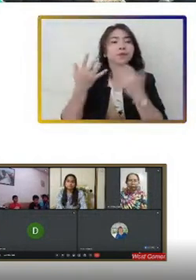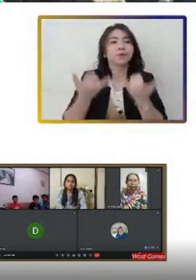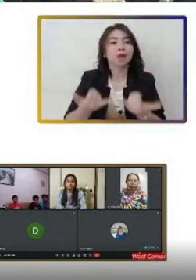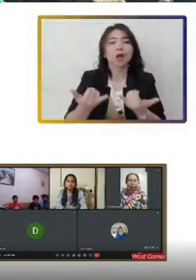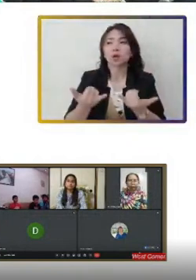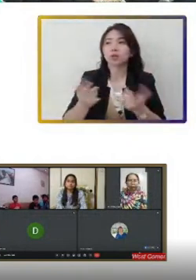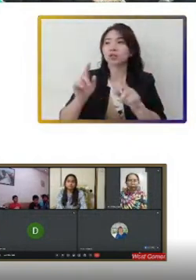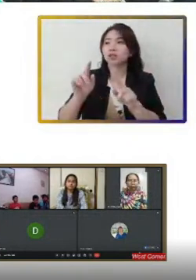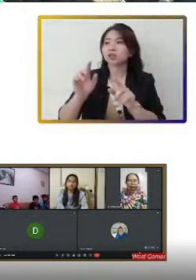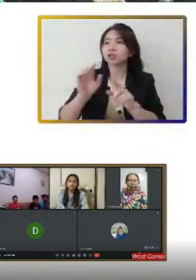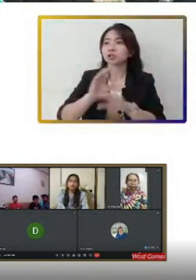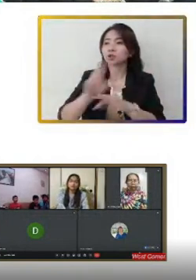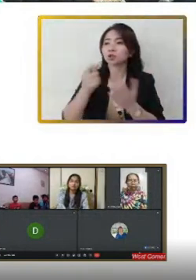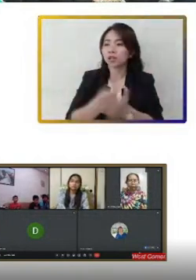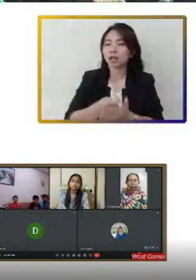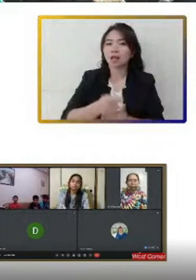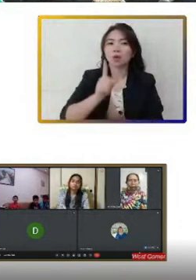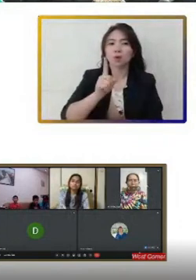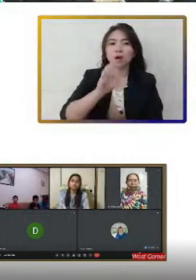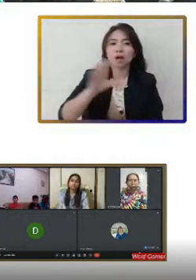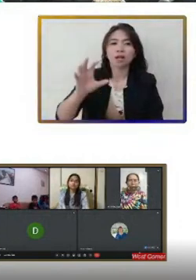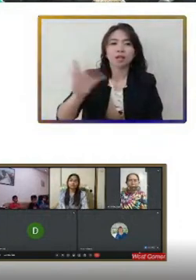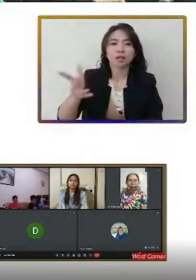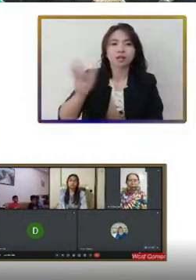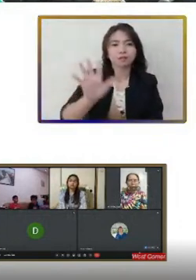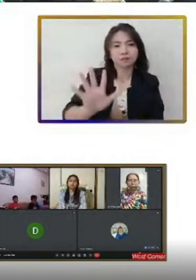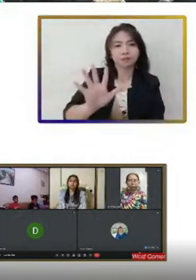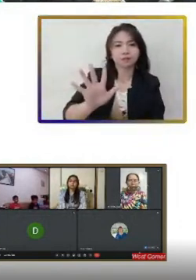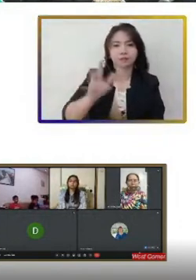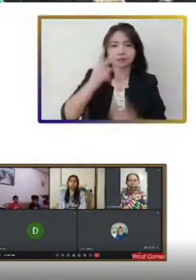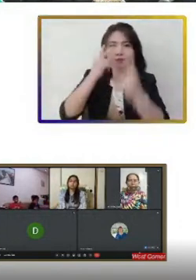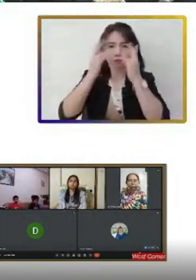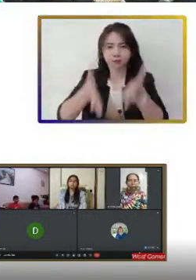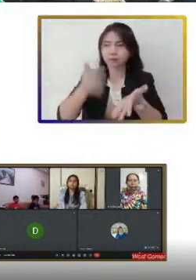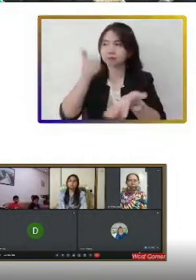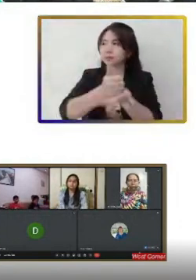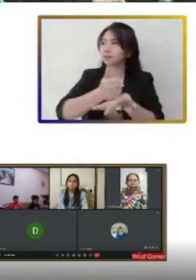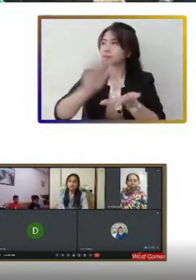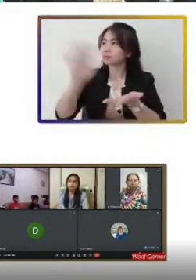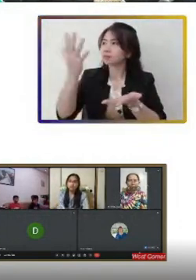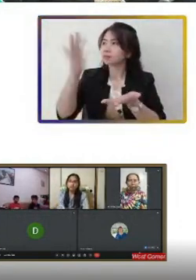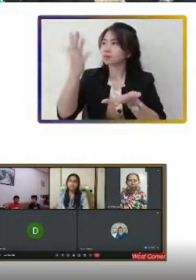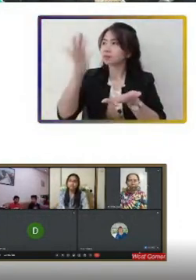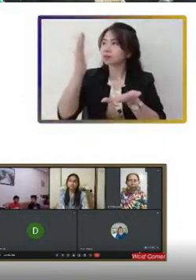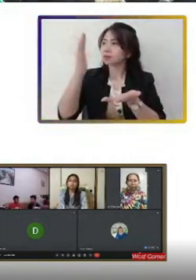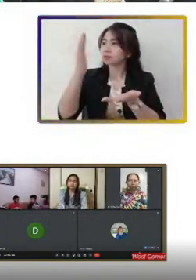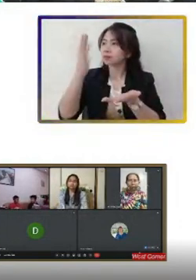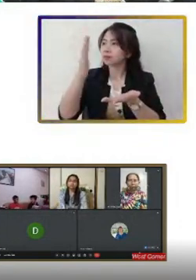us 135 for the whole day, first-time visitors.